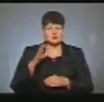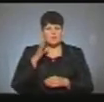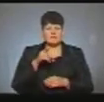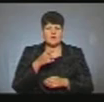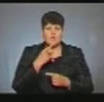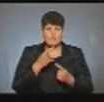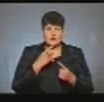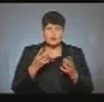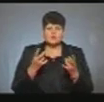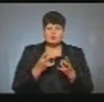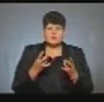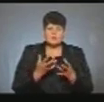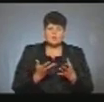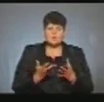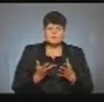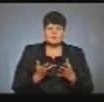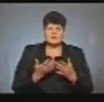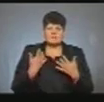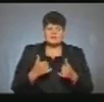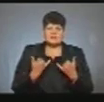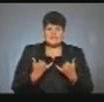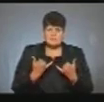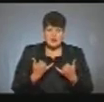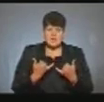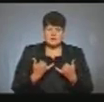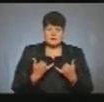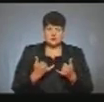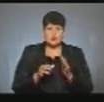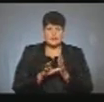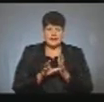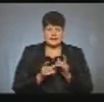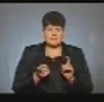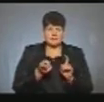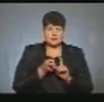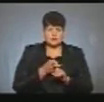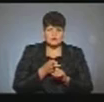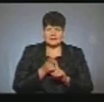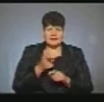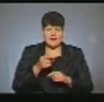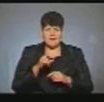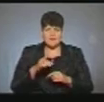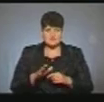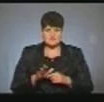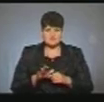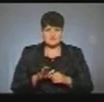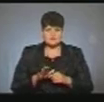що потрібно вже тепер до електрики підключати, не до газу, так?